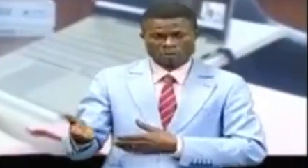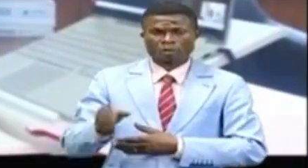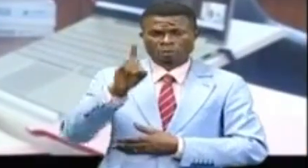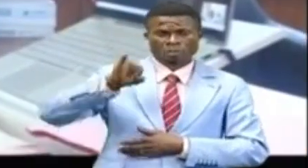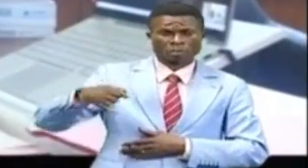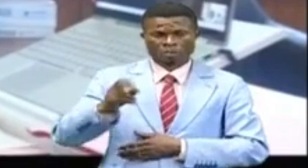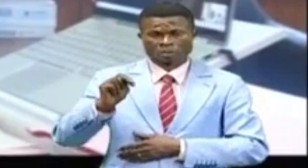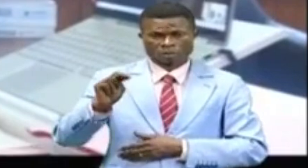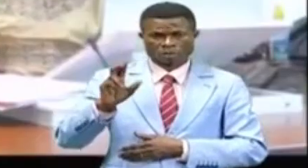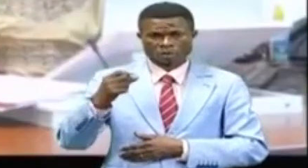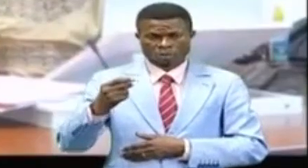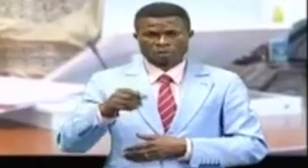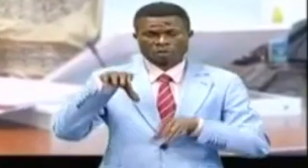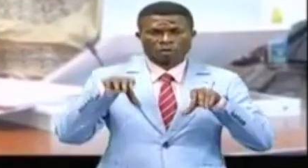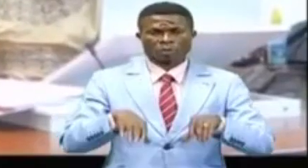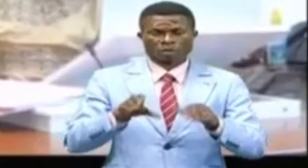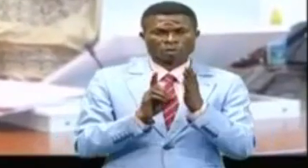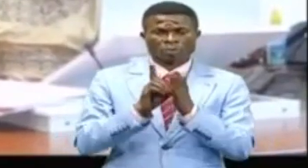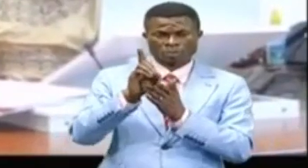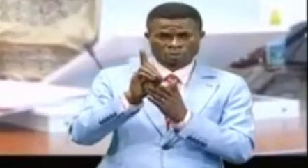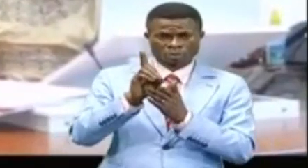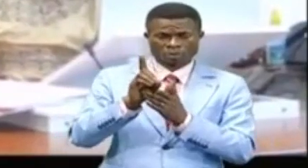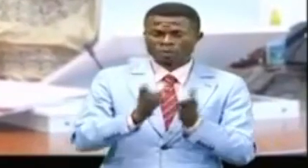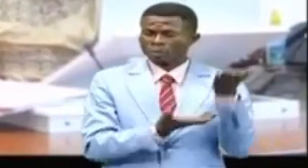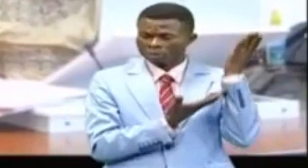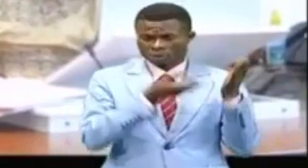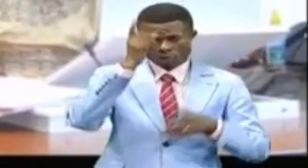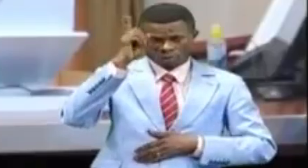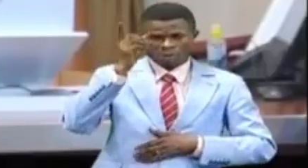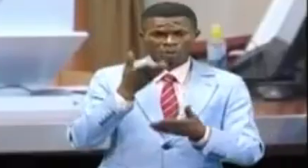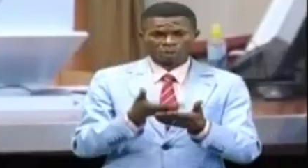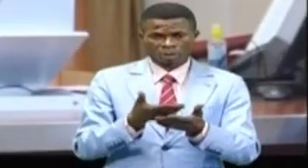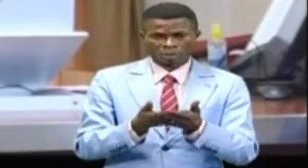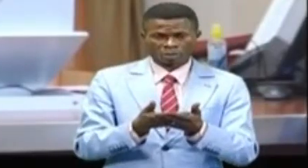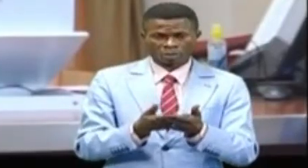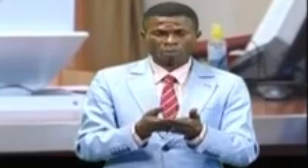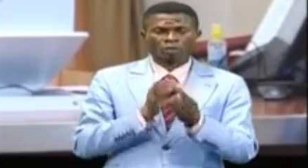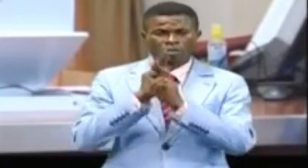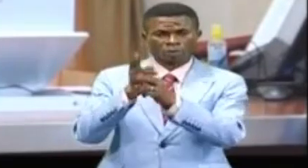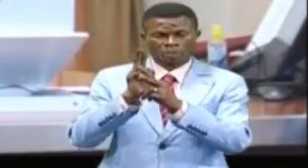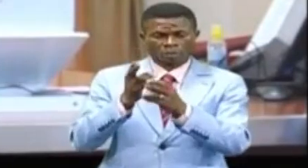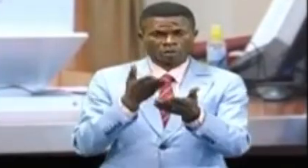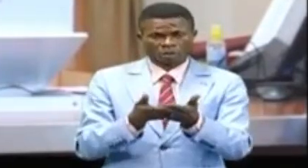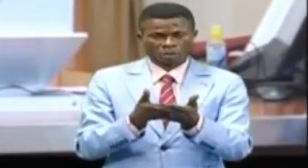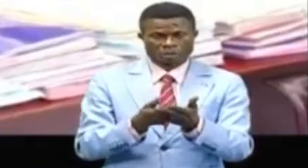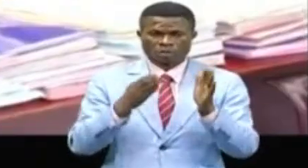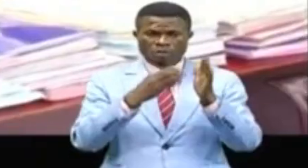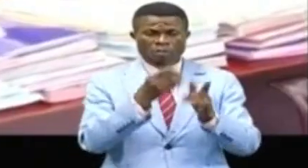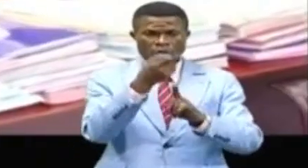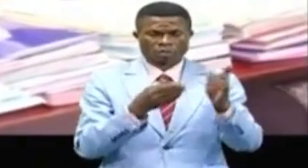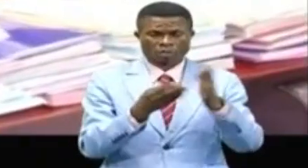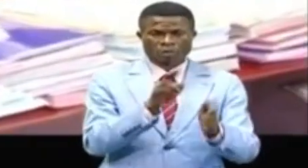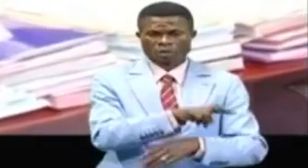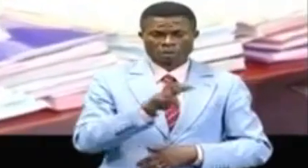venture dénommé Congo Development Priority CODEP. Faisant suite à l'adoption, le 9 septembre